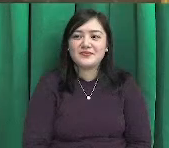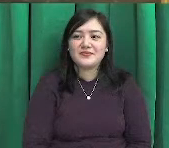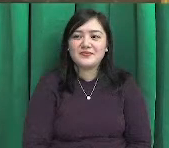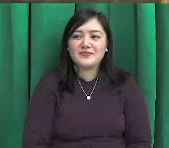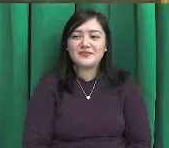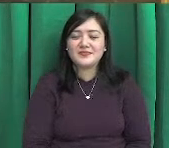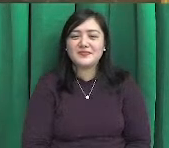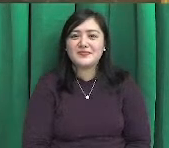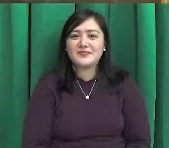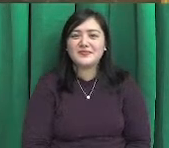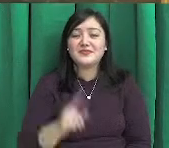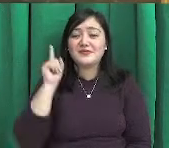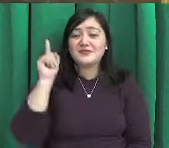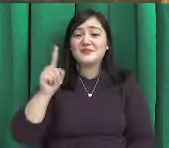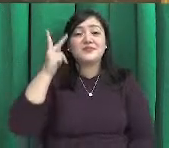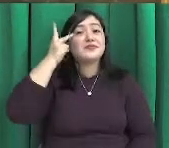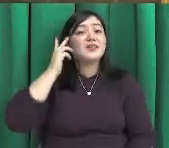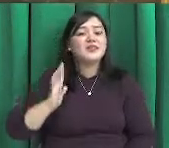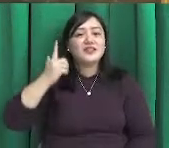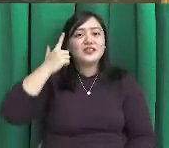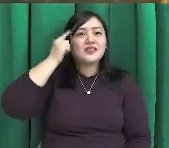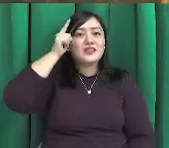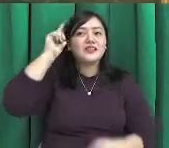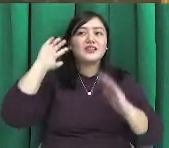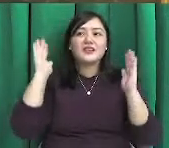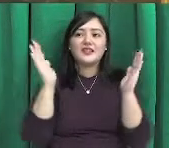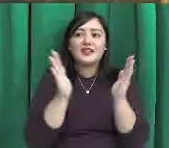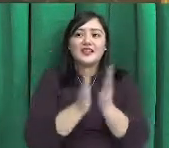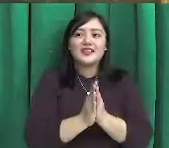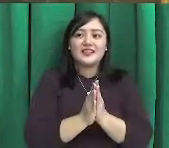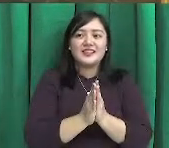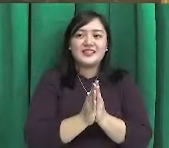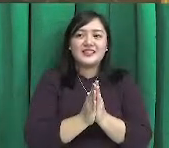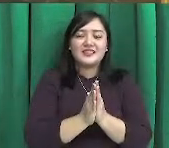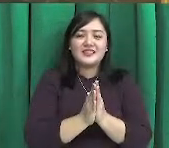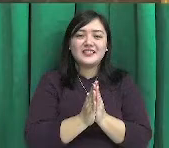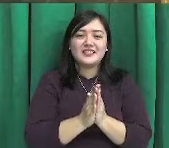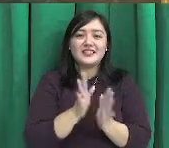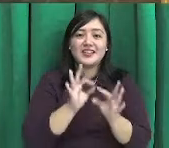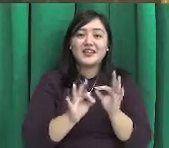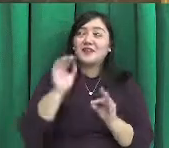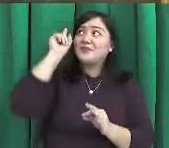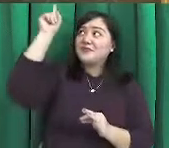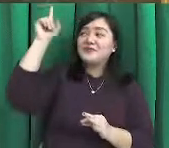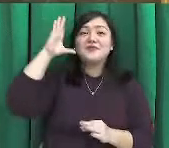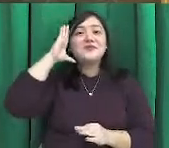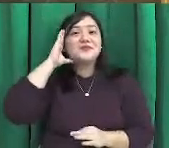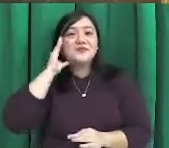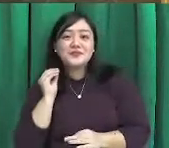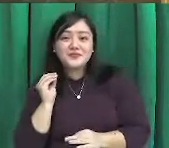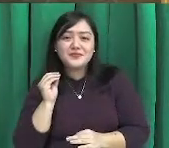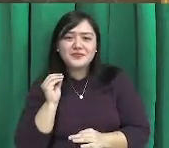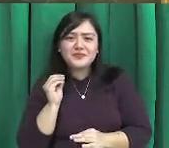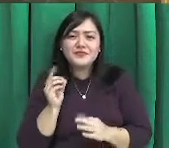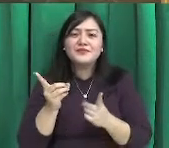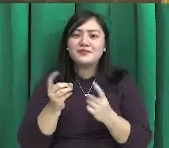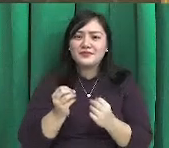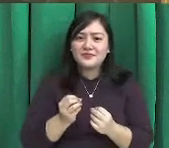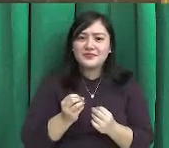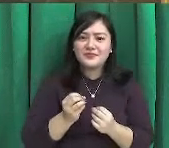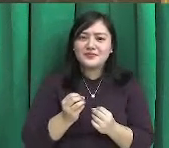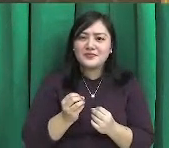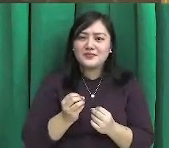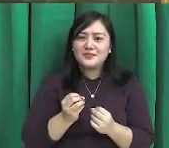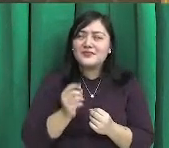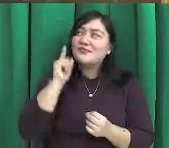yung mga ganon, na may mga hindi naman, yung, kung hindi man ganon, pero yung mga mapapait na